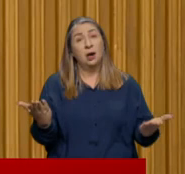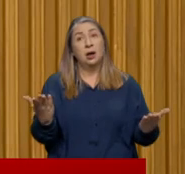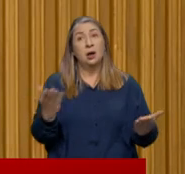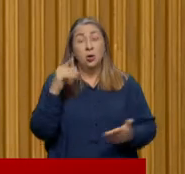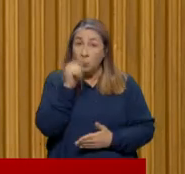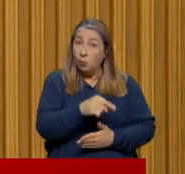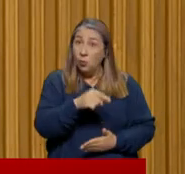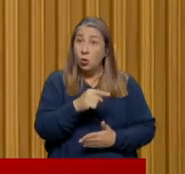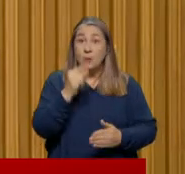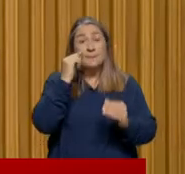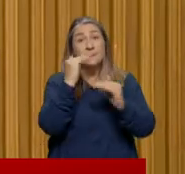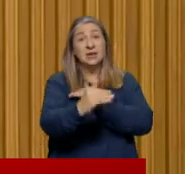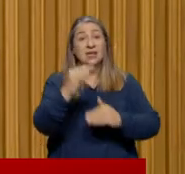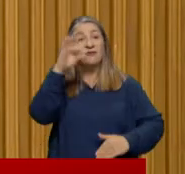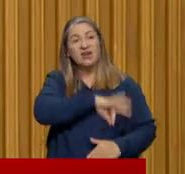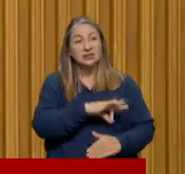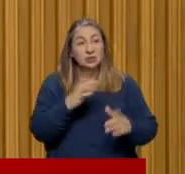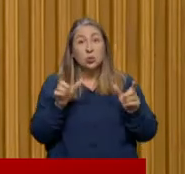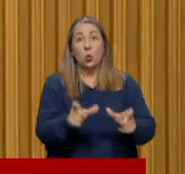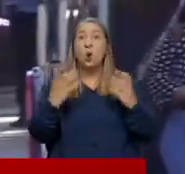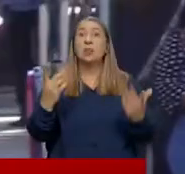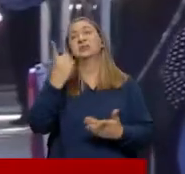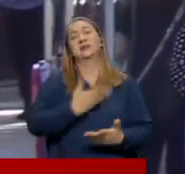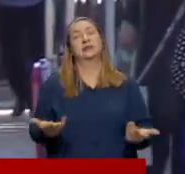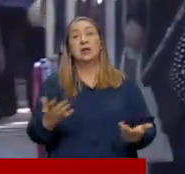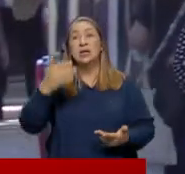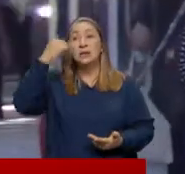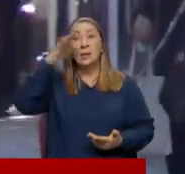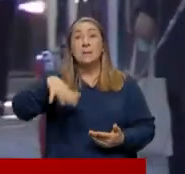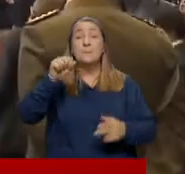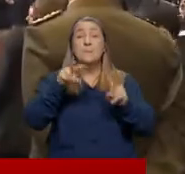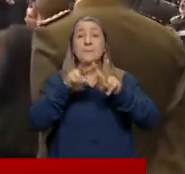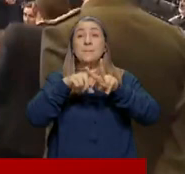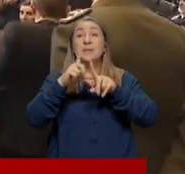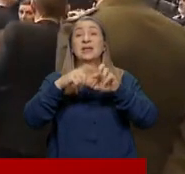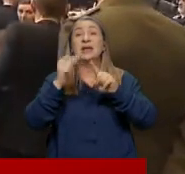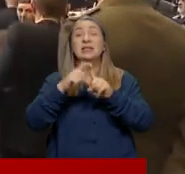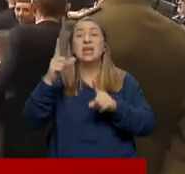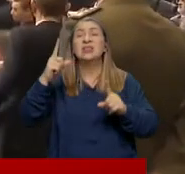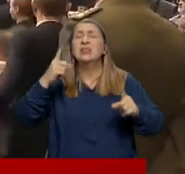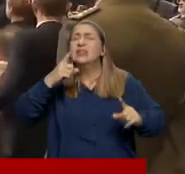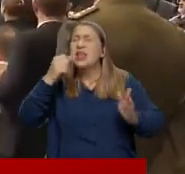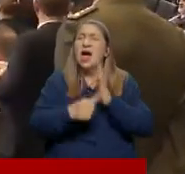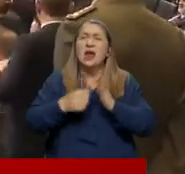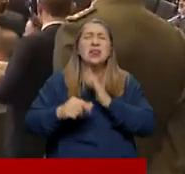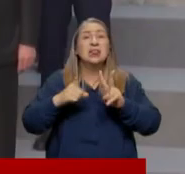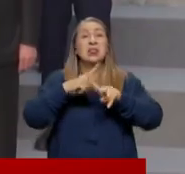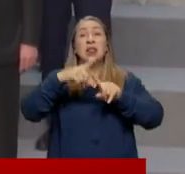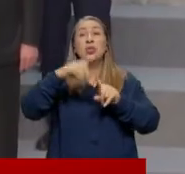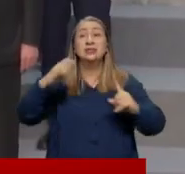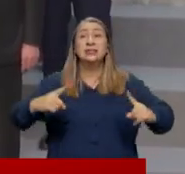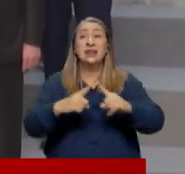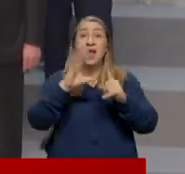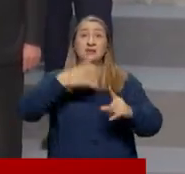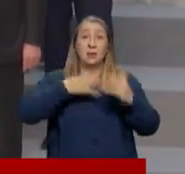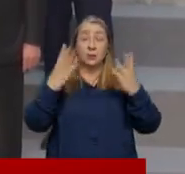bu milletin çıkarlarını koruyor Allah aşkına İspanya'nın başkenti Madrid tarihi NATO zirvesine ev sahipliği yapmaya